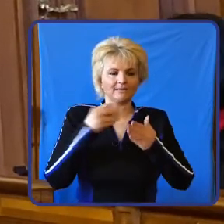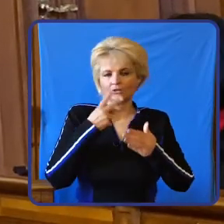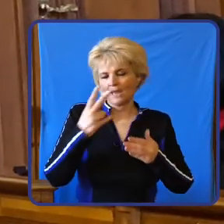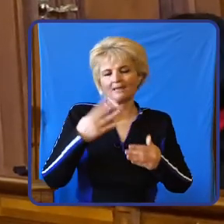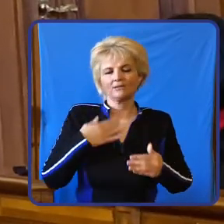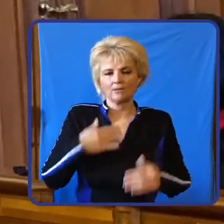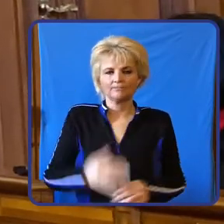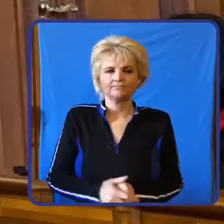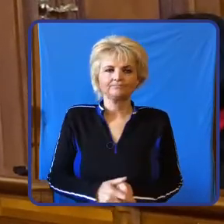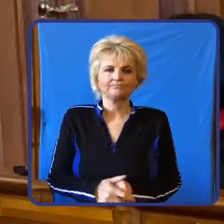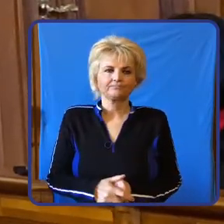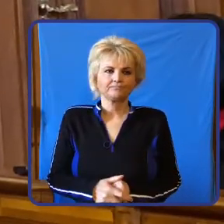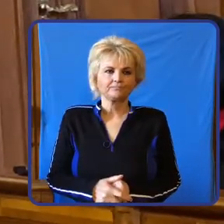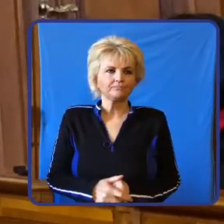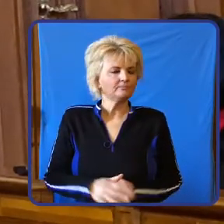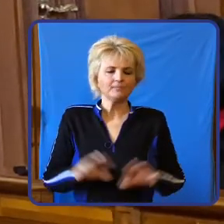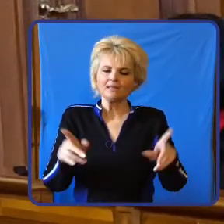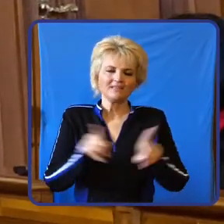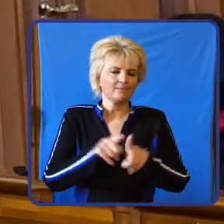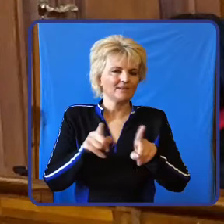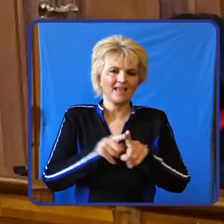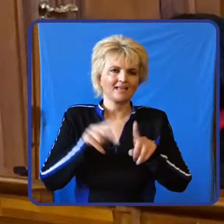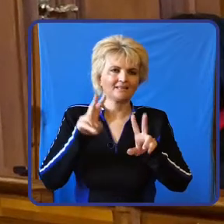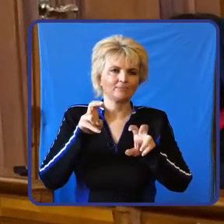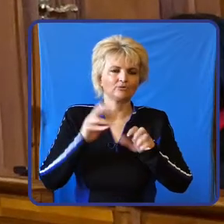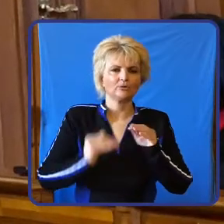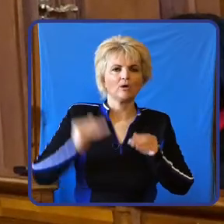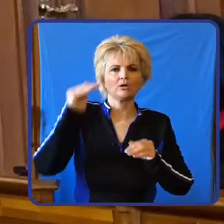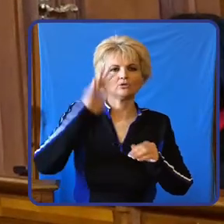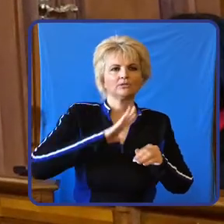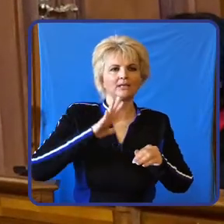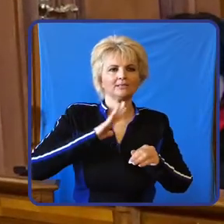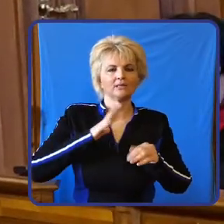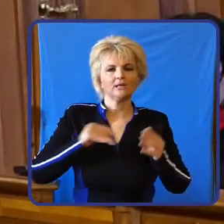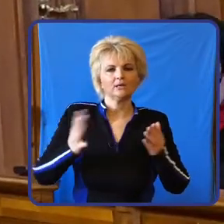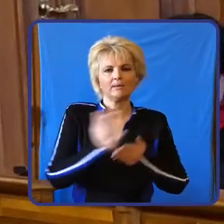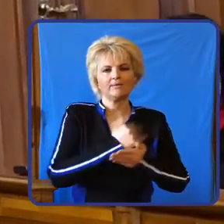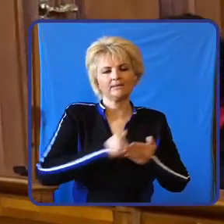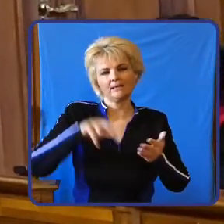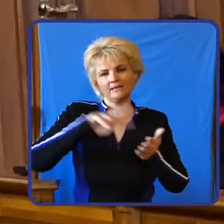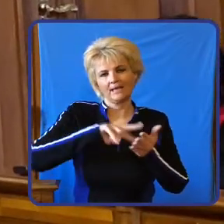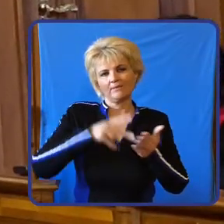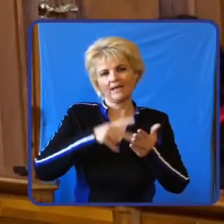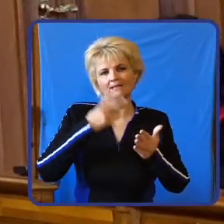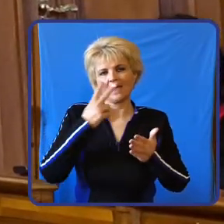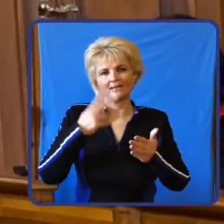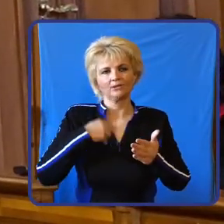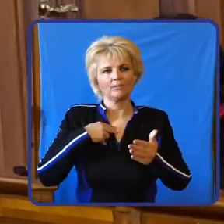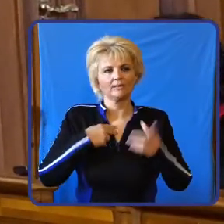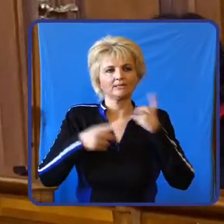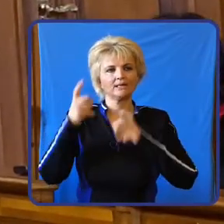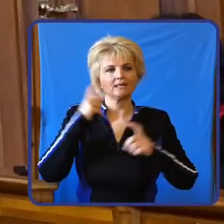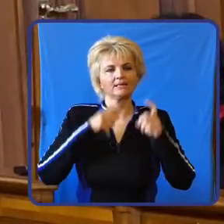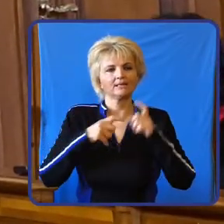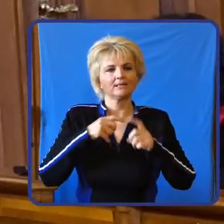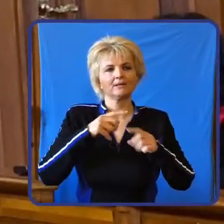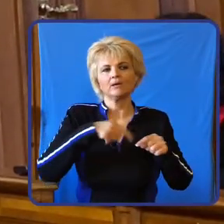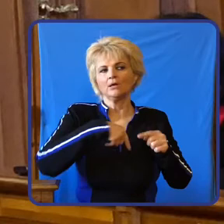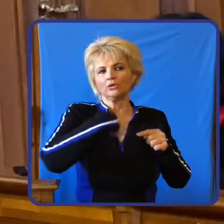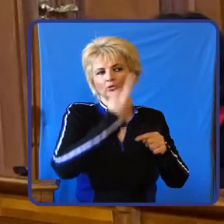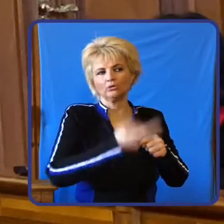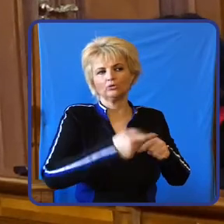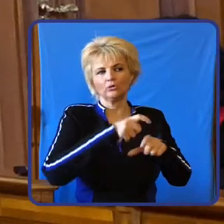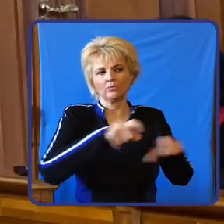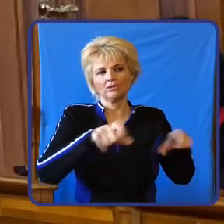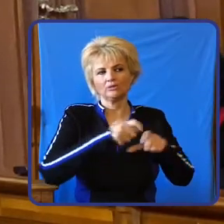láttam, és nem ilyen típusú magas kockázatú bevételi előirányzatokat láttam. Szerintem a túlsó padsorokban ülők